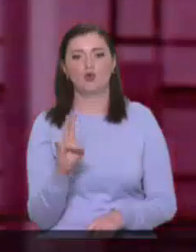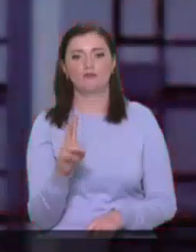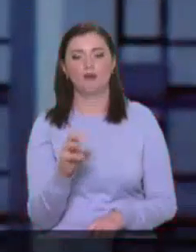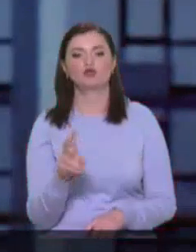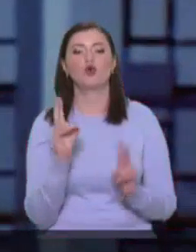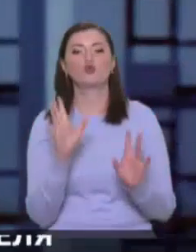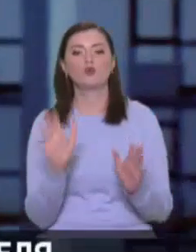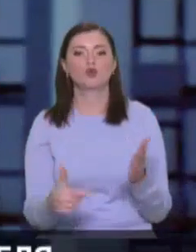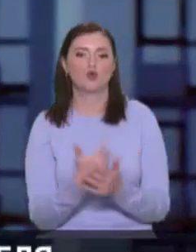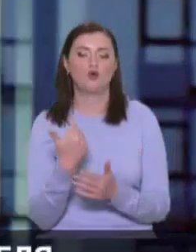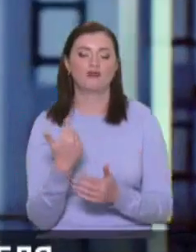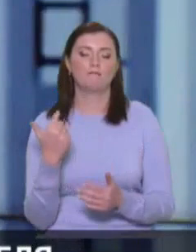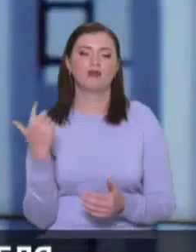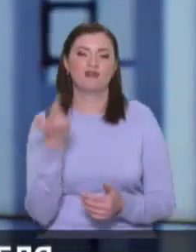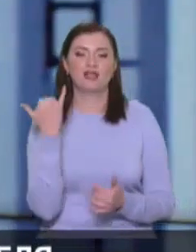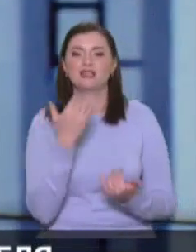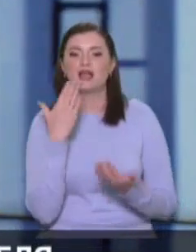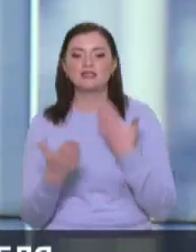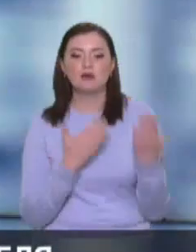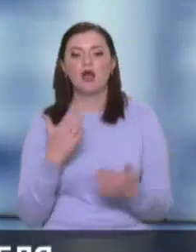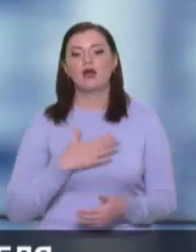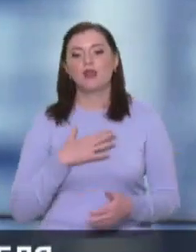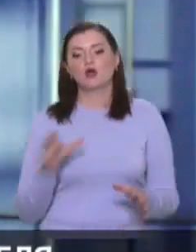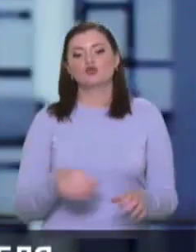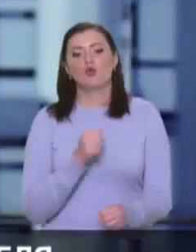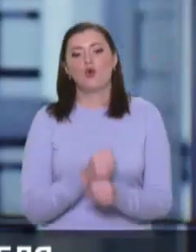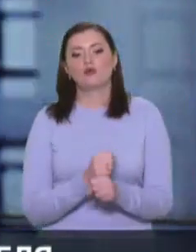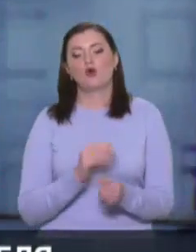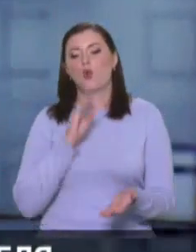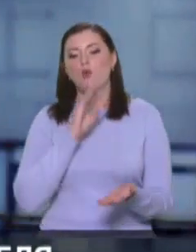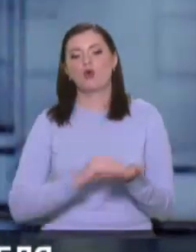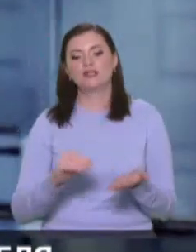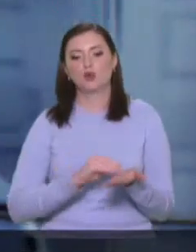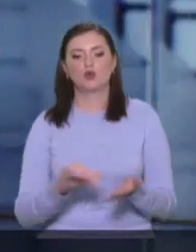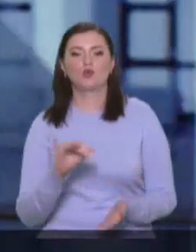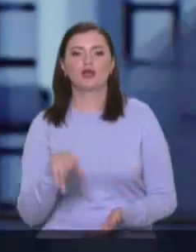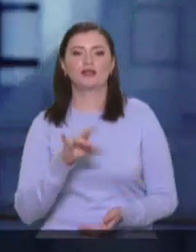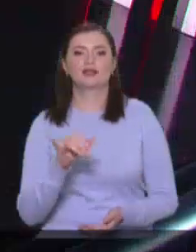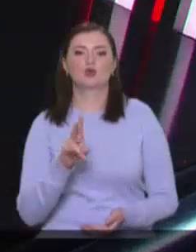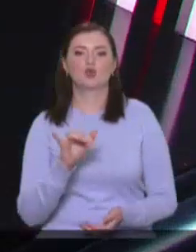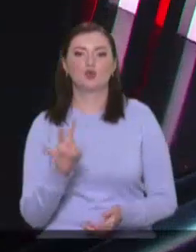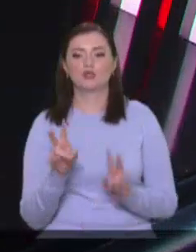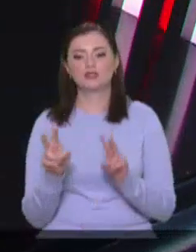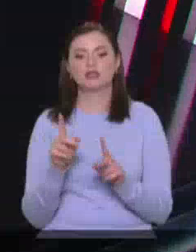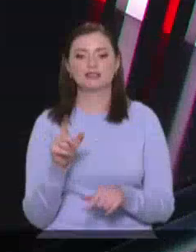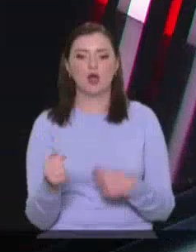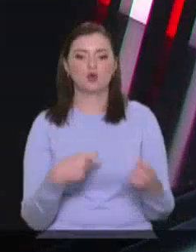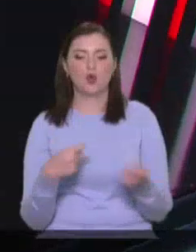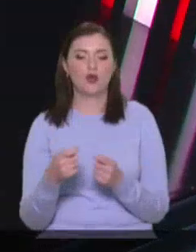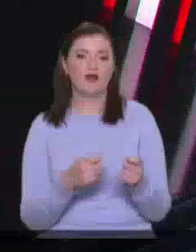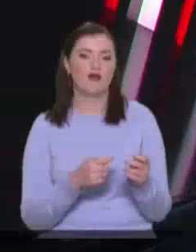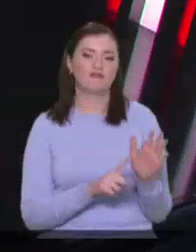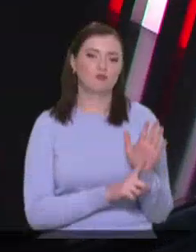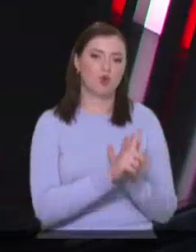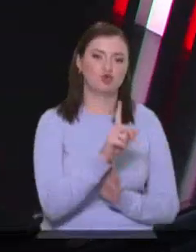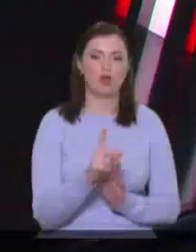буде новим власником, зараз розпитаємо нашу колегу-кореспондентку Юліану Діткун. Вона стежила за торгами від самого початку.